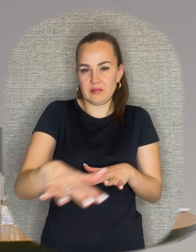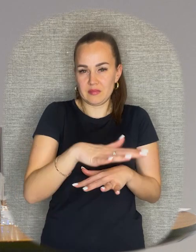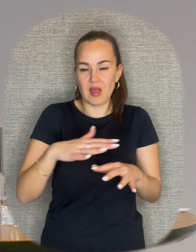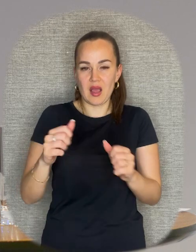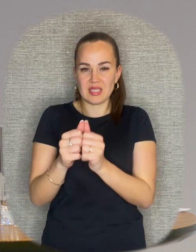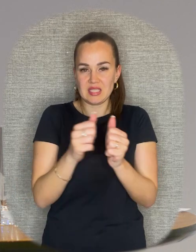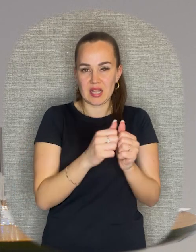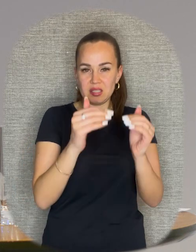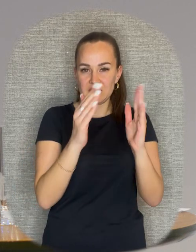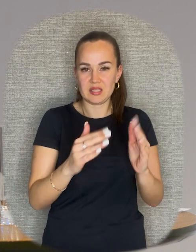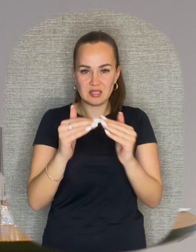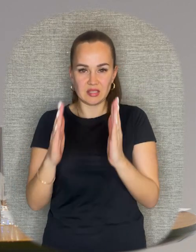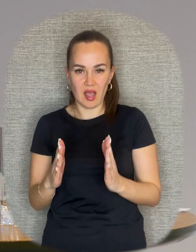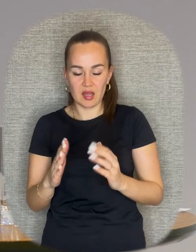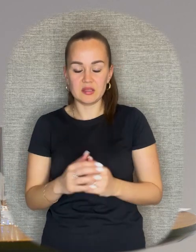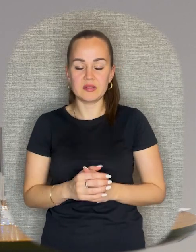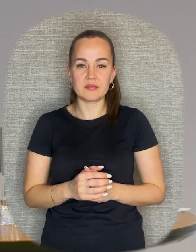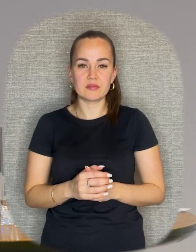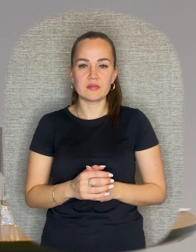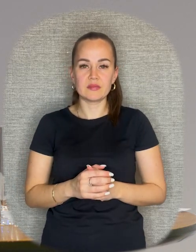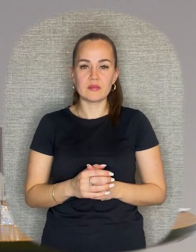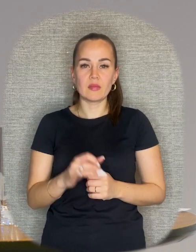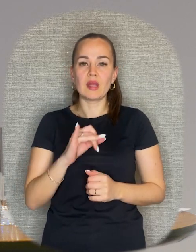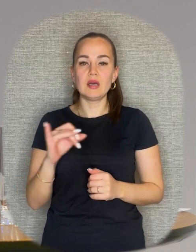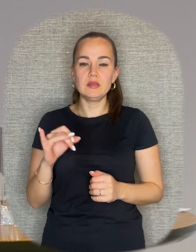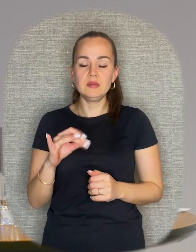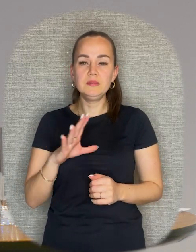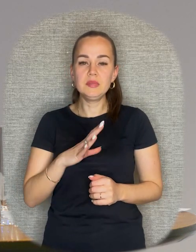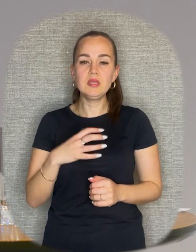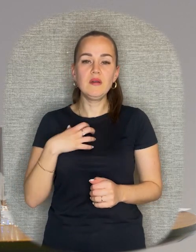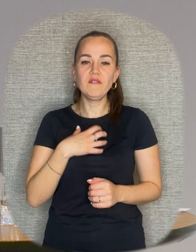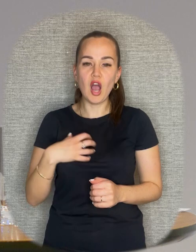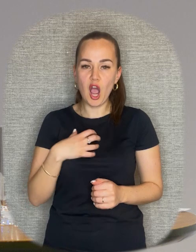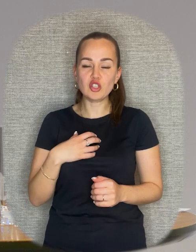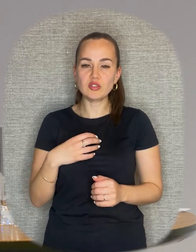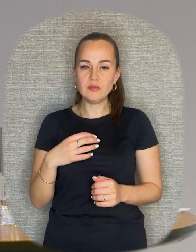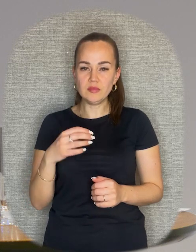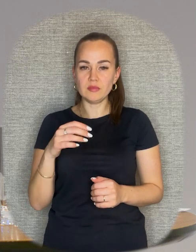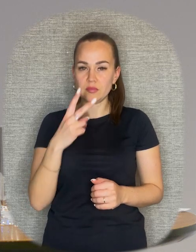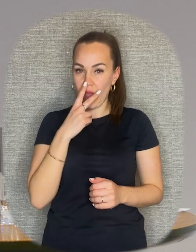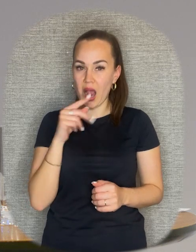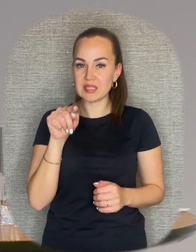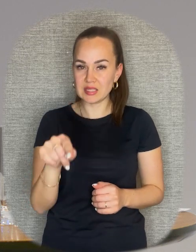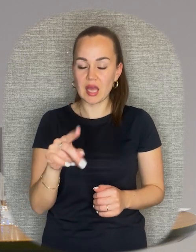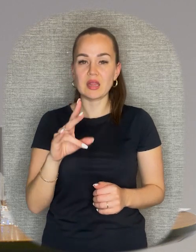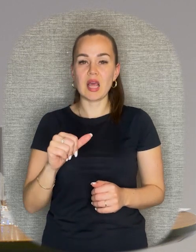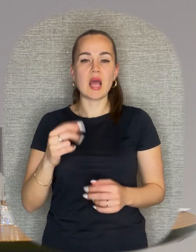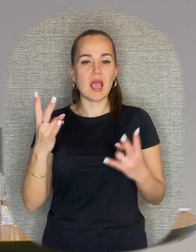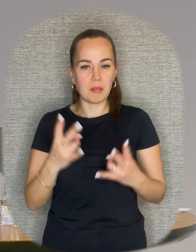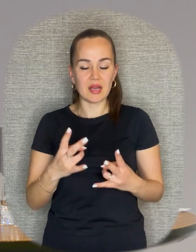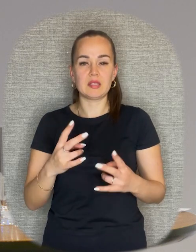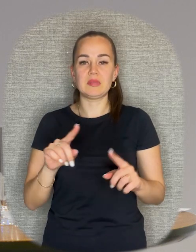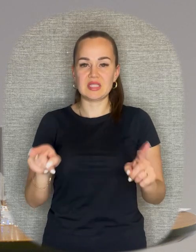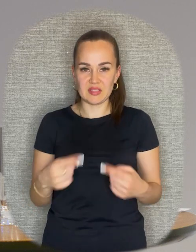же самой среды Да средовых зданий а с другой стороны это ставил очень важный акцент на необходимости